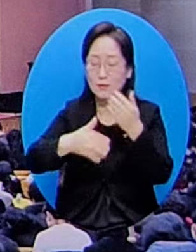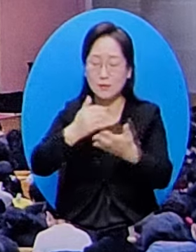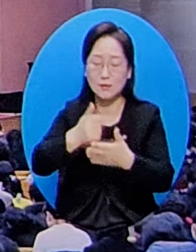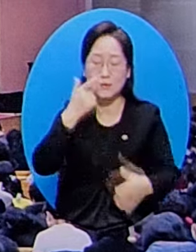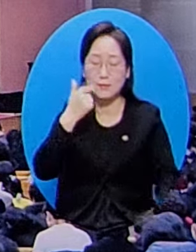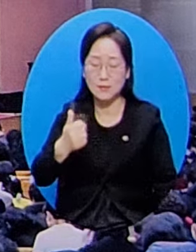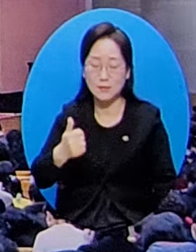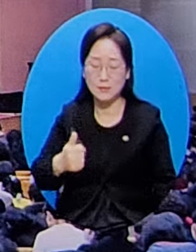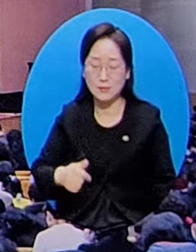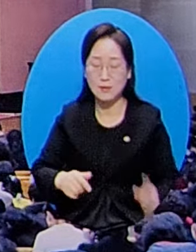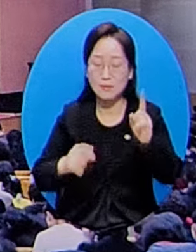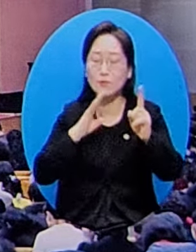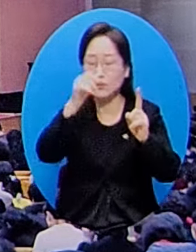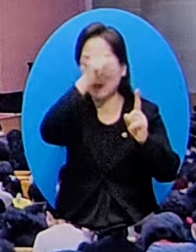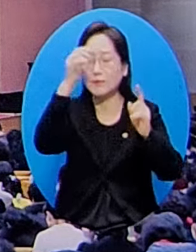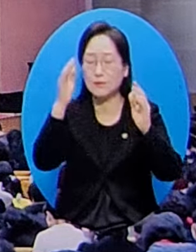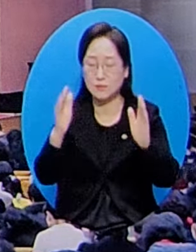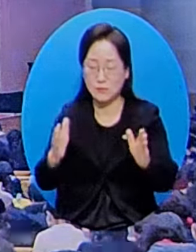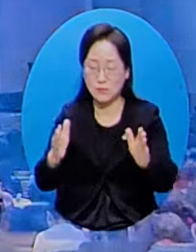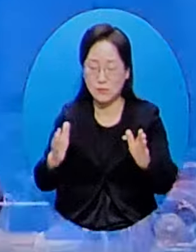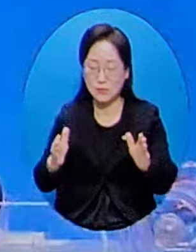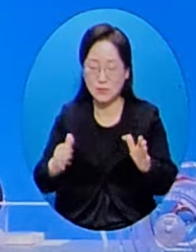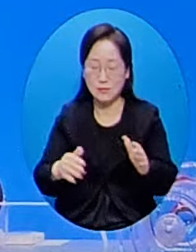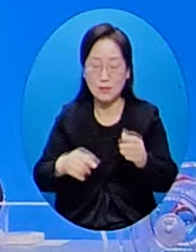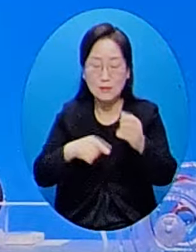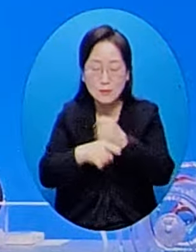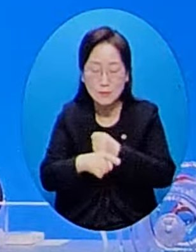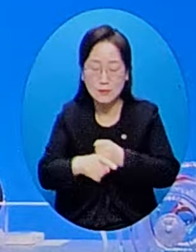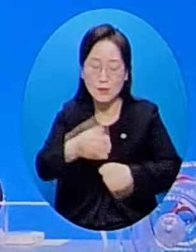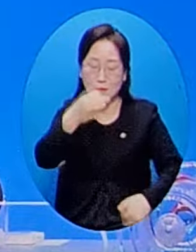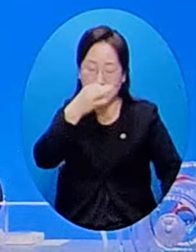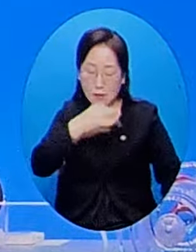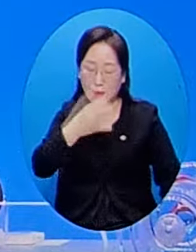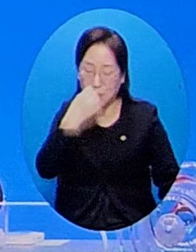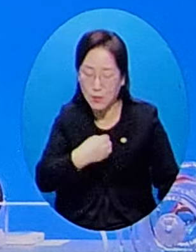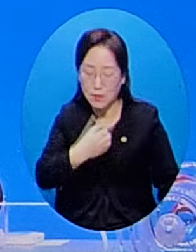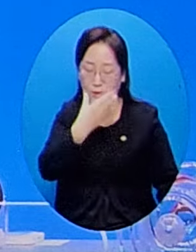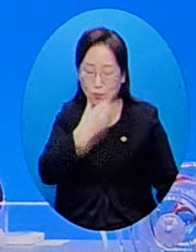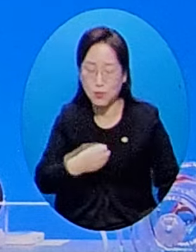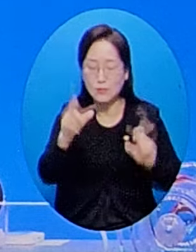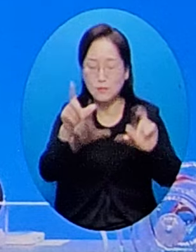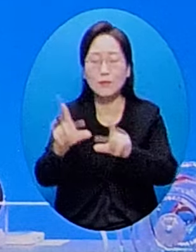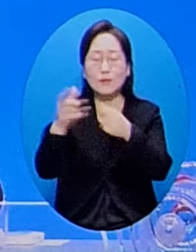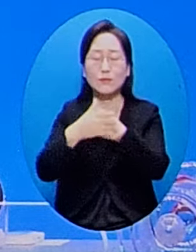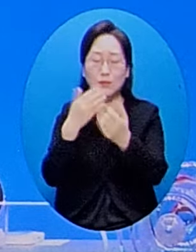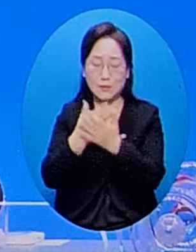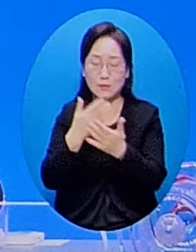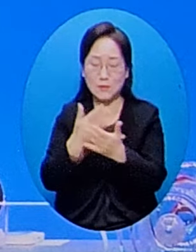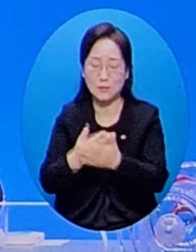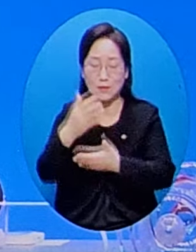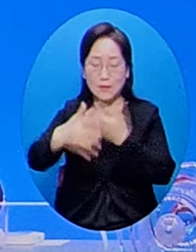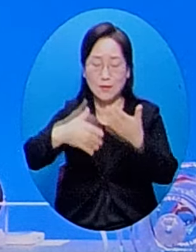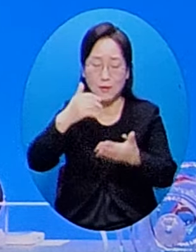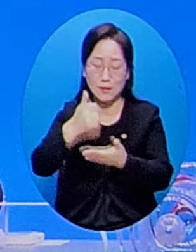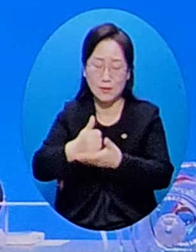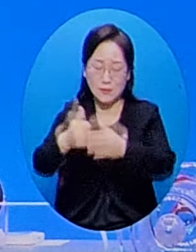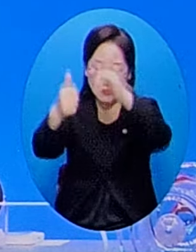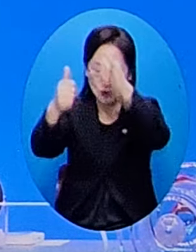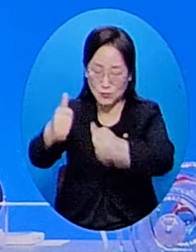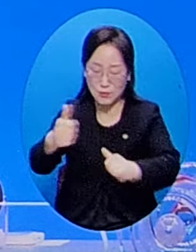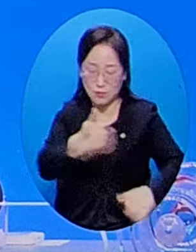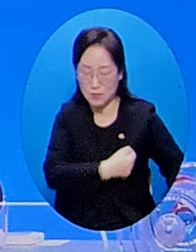아버지, 한 번뿐의 인생 살아갈 때 의미 있고 보람되고 행복한 삶을 살게 하여 주되, 하나님 앞에